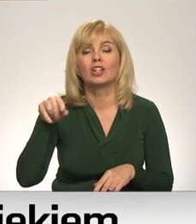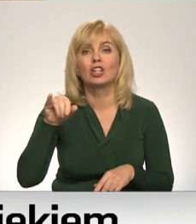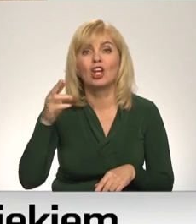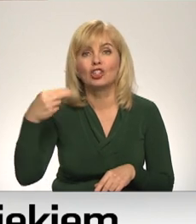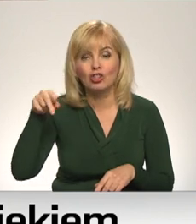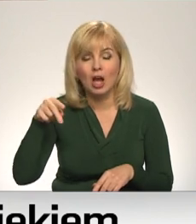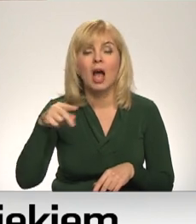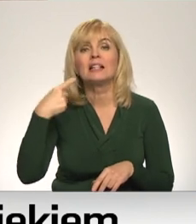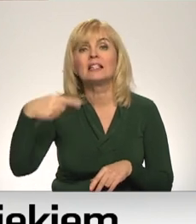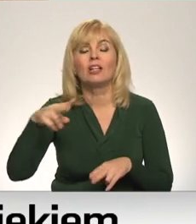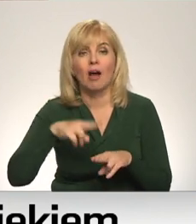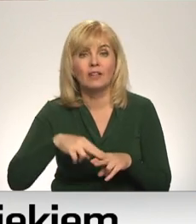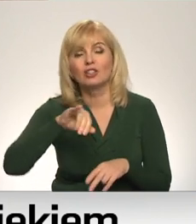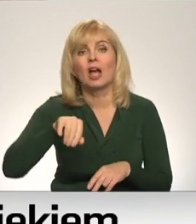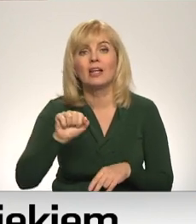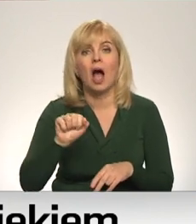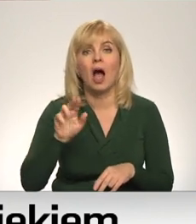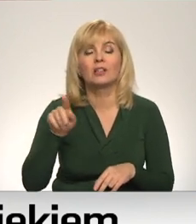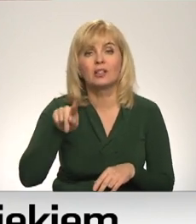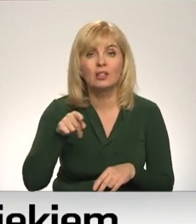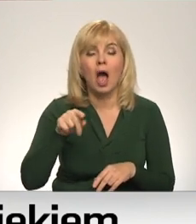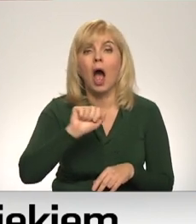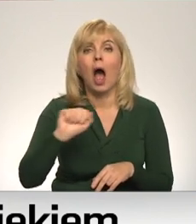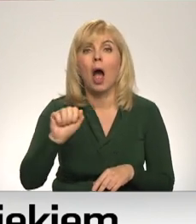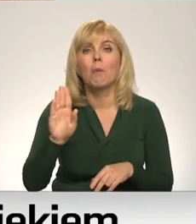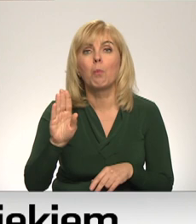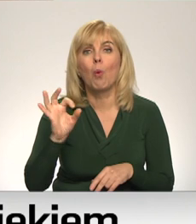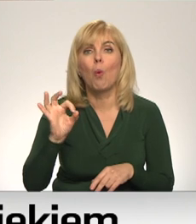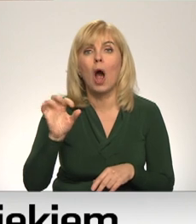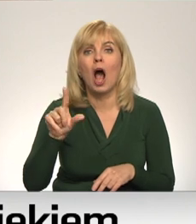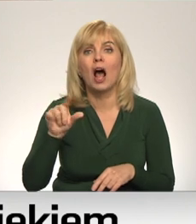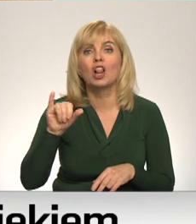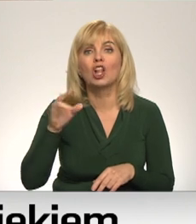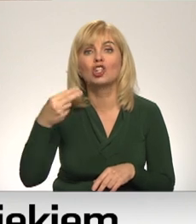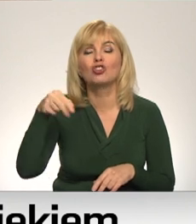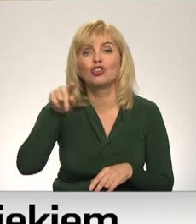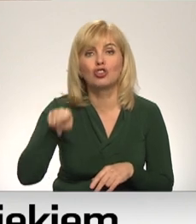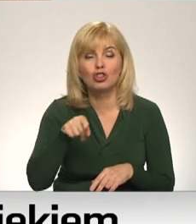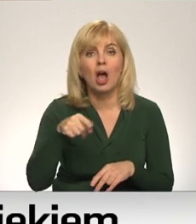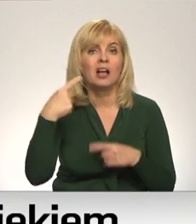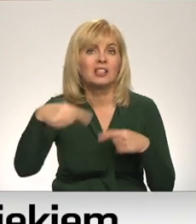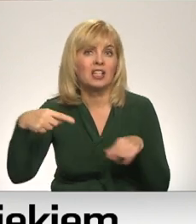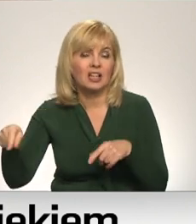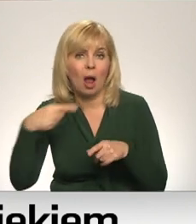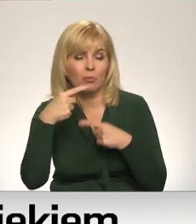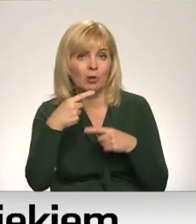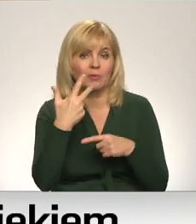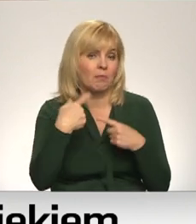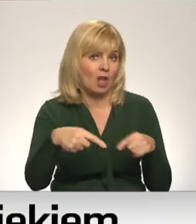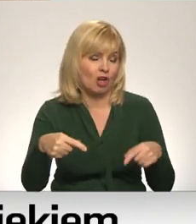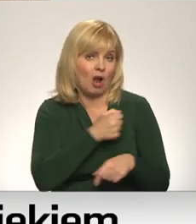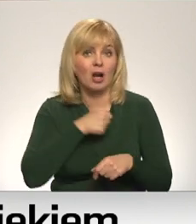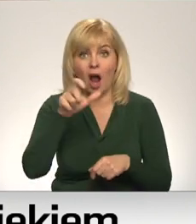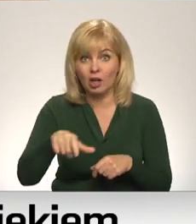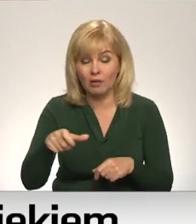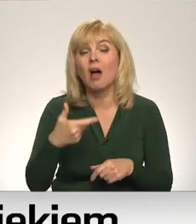Jans Āboliņš. No vienas puses varētu šķist, ka tie ir runa par trijiem dažādiem karavīriem, un tas tā